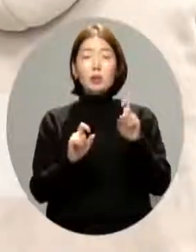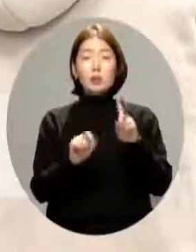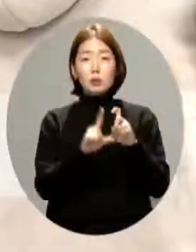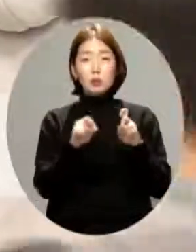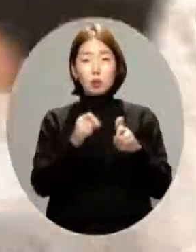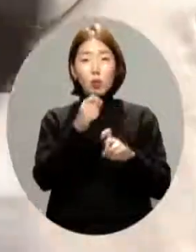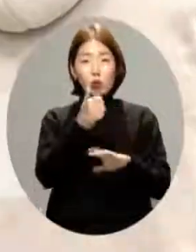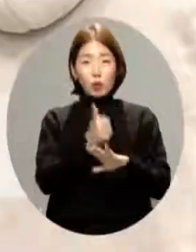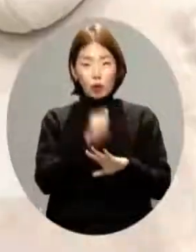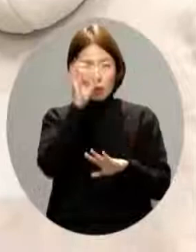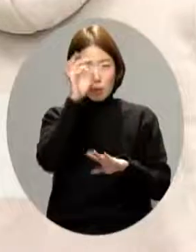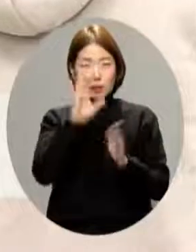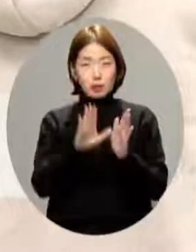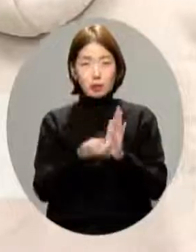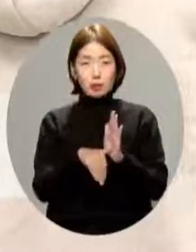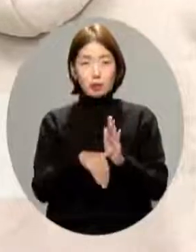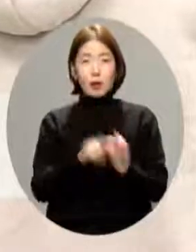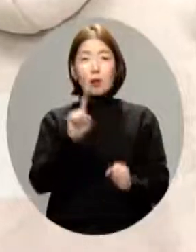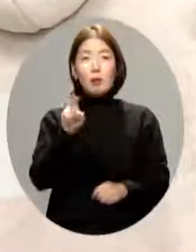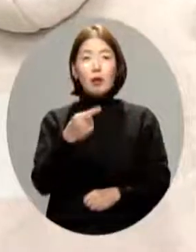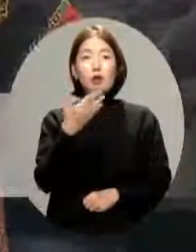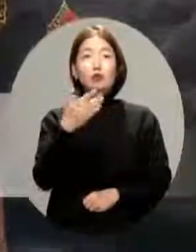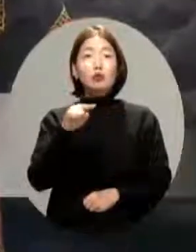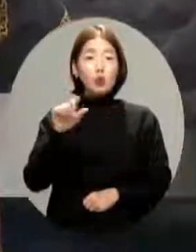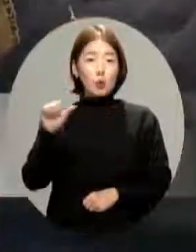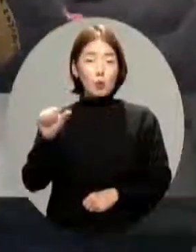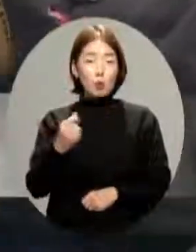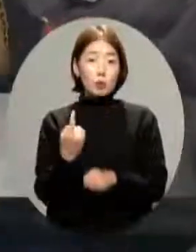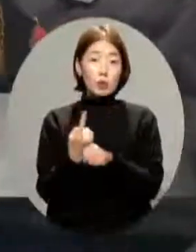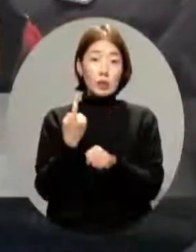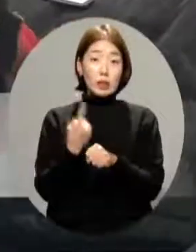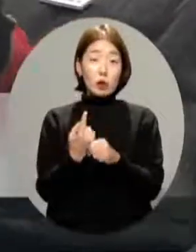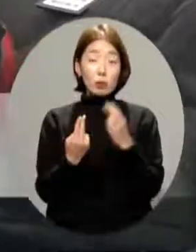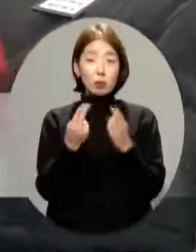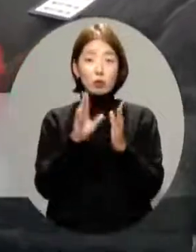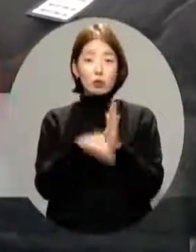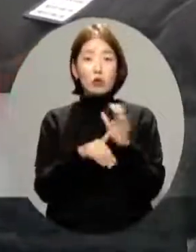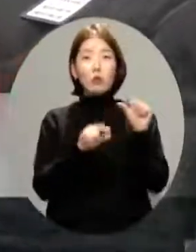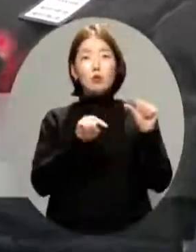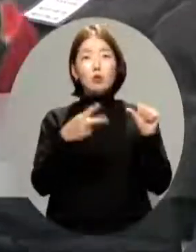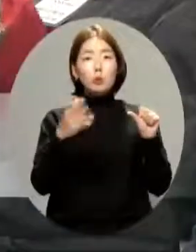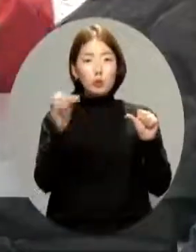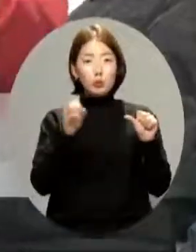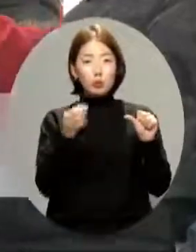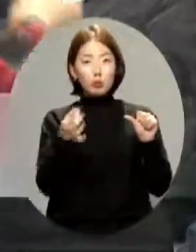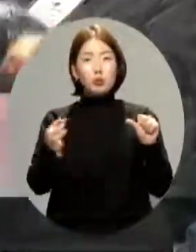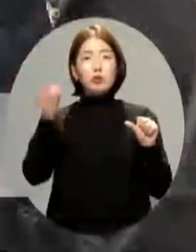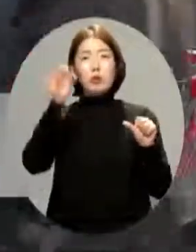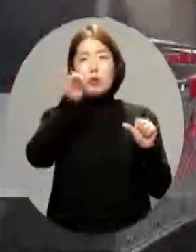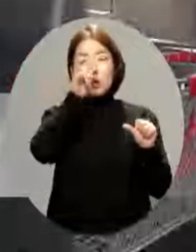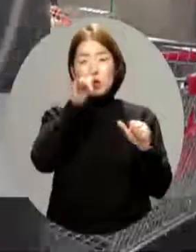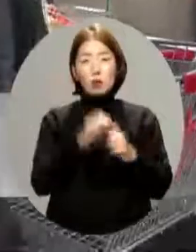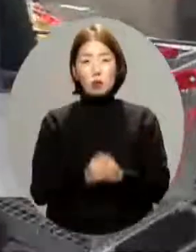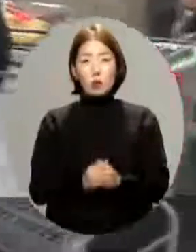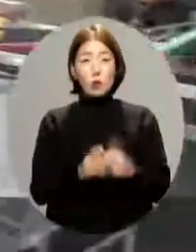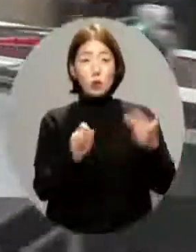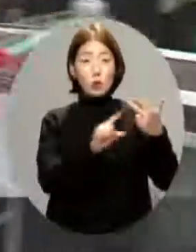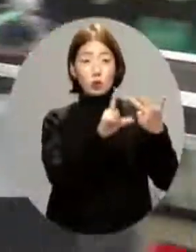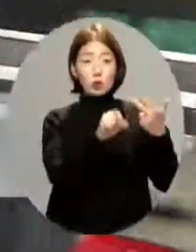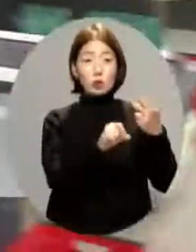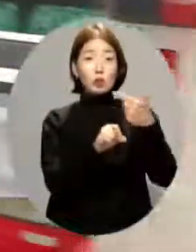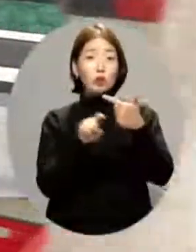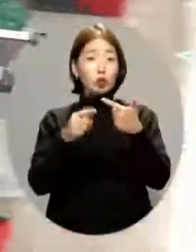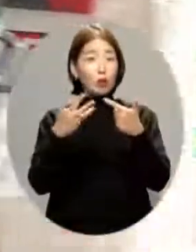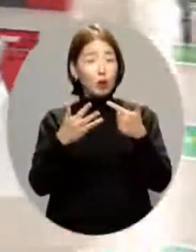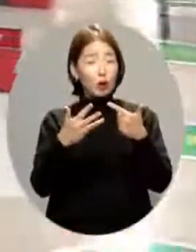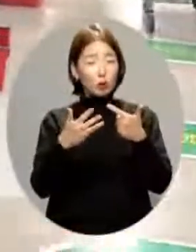전라북도의 소비자 물까지 수는 109.5로 지난해 같은 달에 비해 5.2% 상승했으며 지난 7월